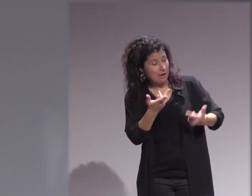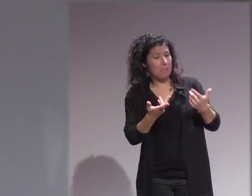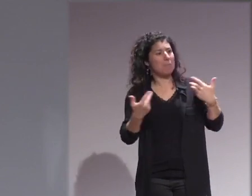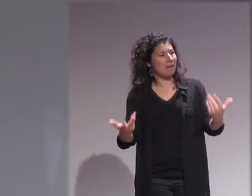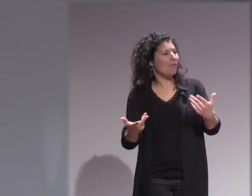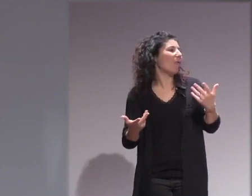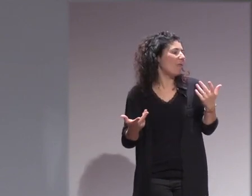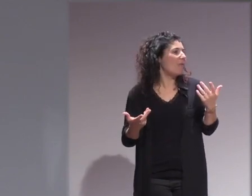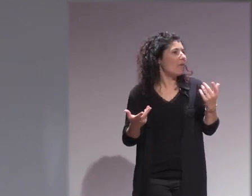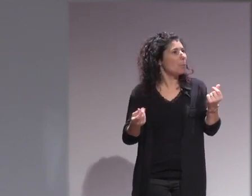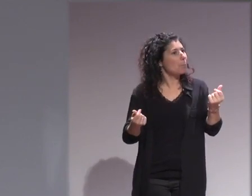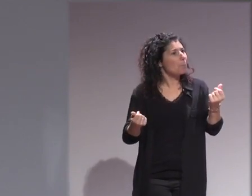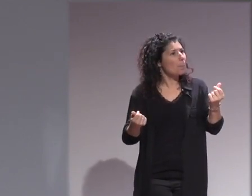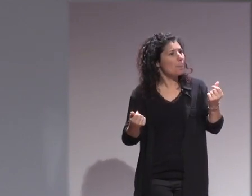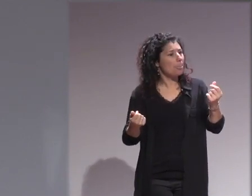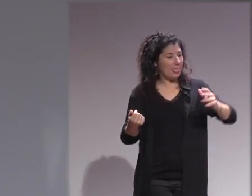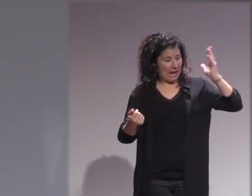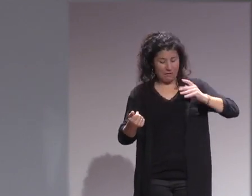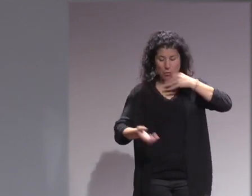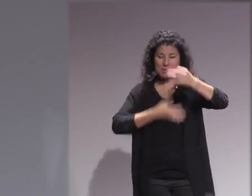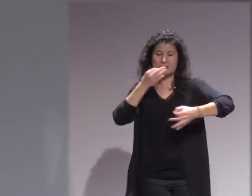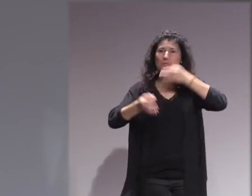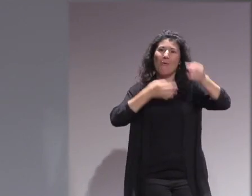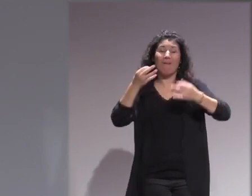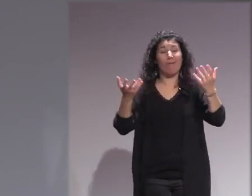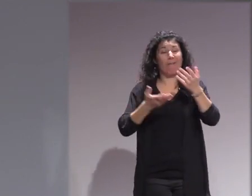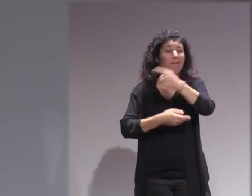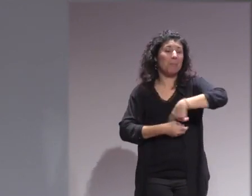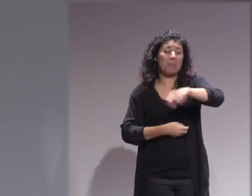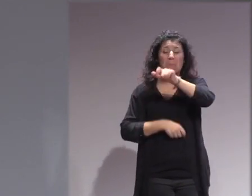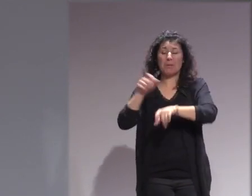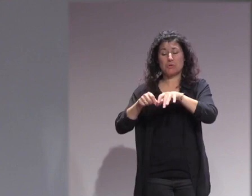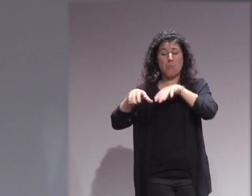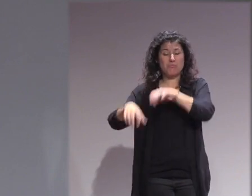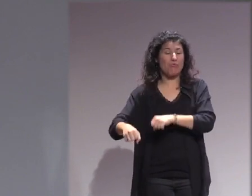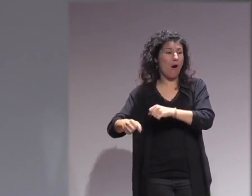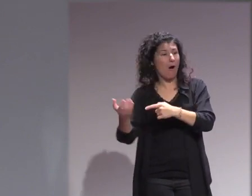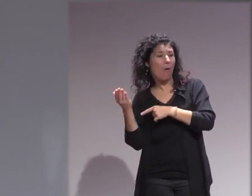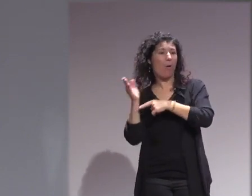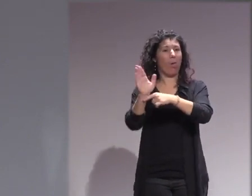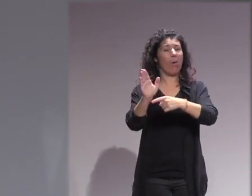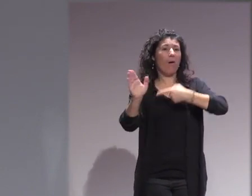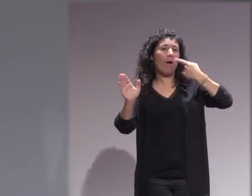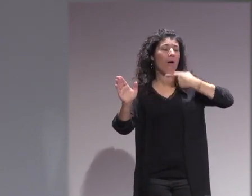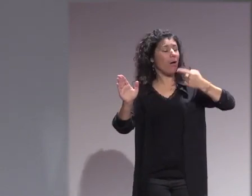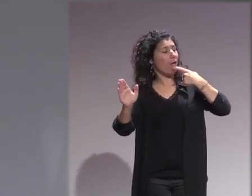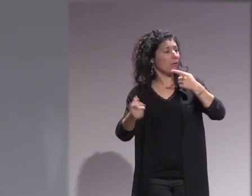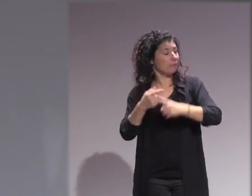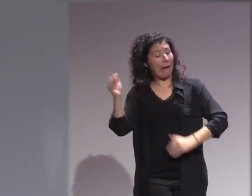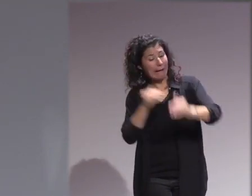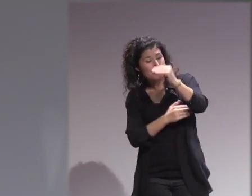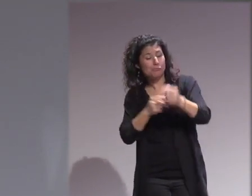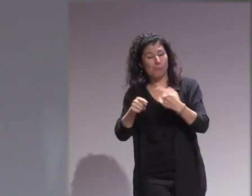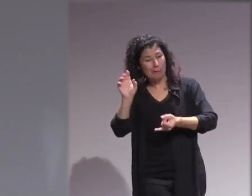d'un discours, encore une fois, qui était un discours de ceux qui avaient le pouvoir à ce moment-là, et qui étaient donc les adultes, et qui étaient donc les parents adoptants, les candidats à